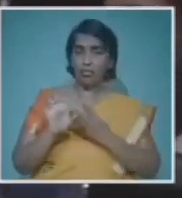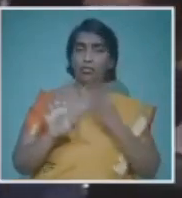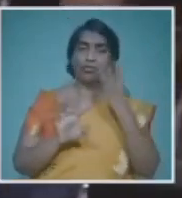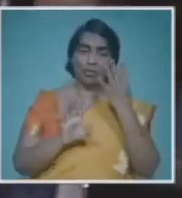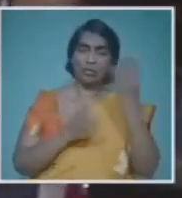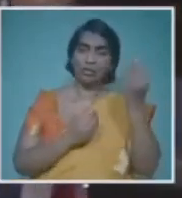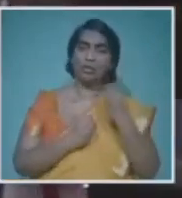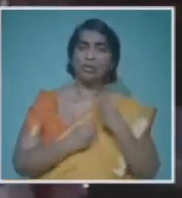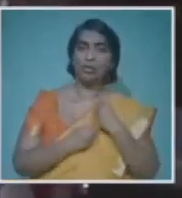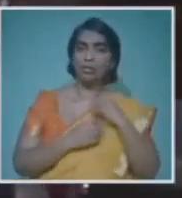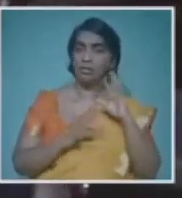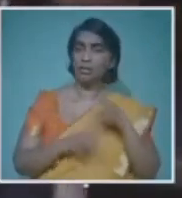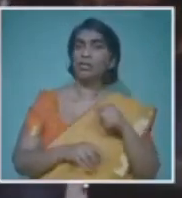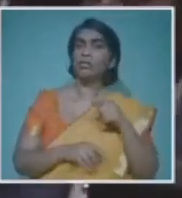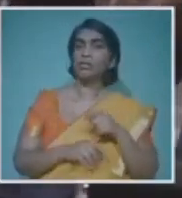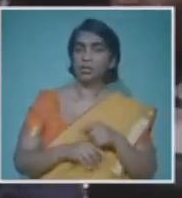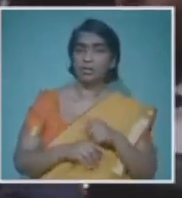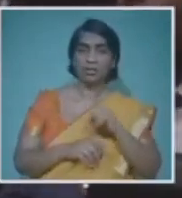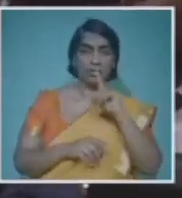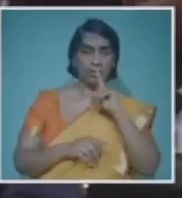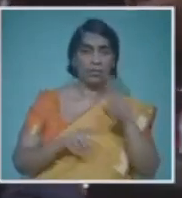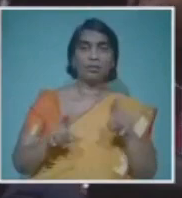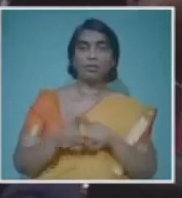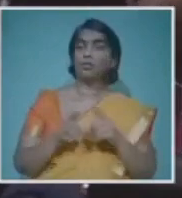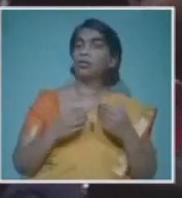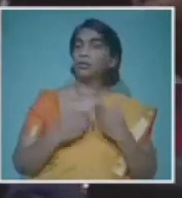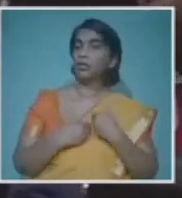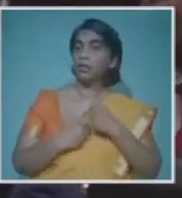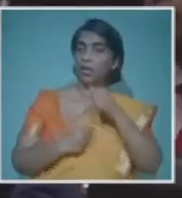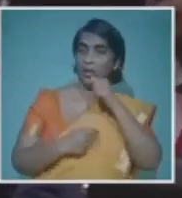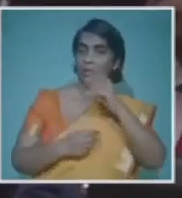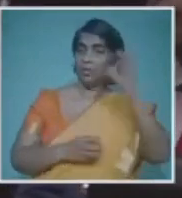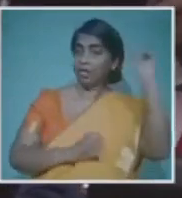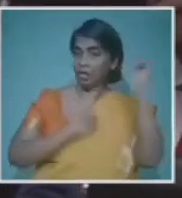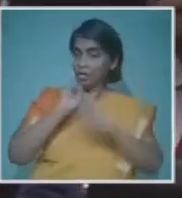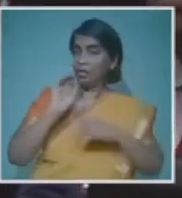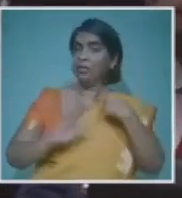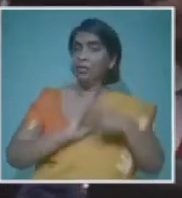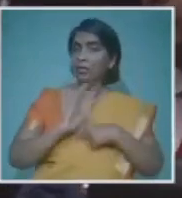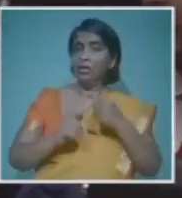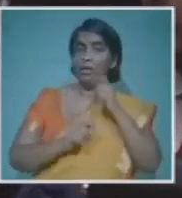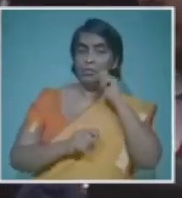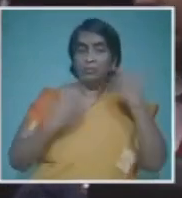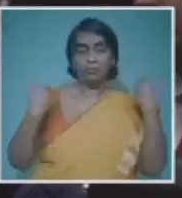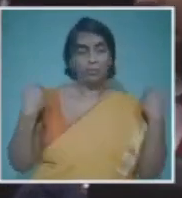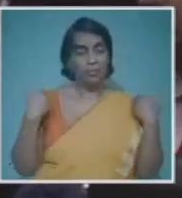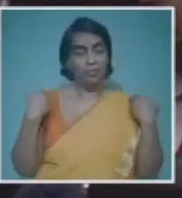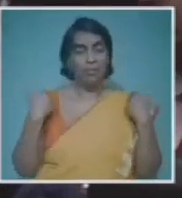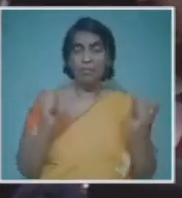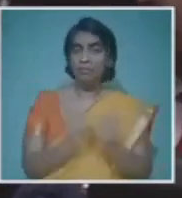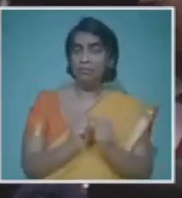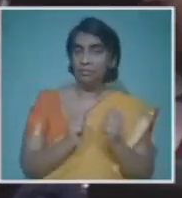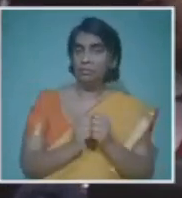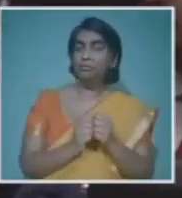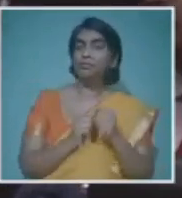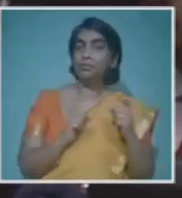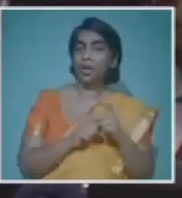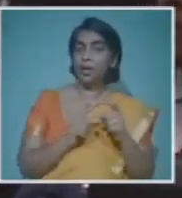කියලා. හැබැයි මේ කියන විදිහට අපිට එන්න ඕන අපේ රටේ ජනතාවගේ ලේ දාඩිය මහන්සියෙන් හම්බ කරපු